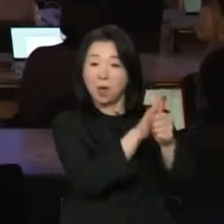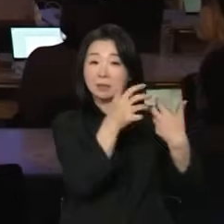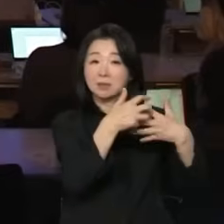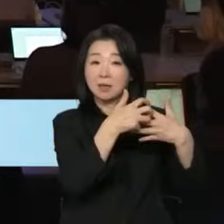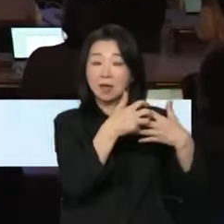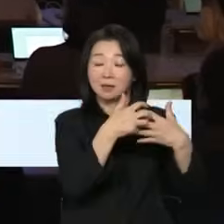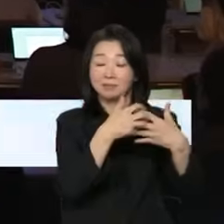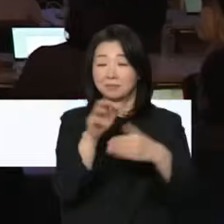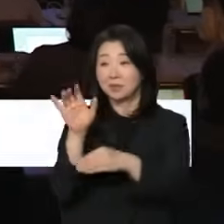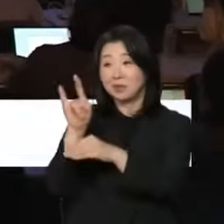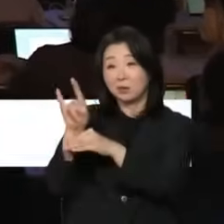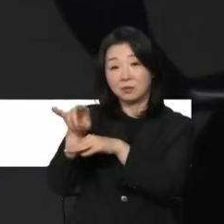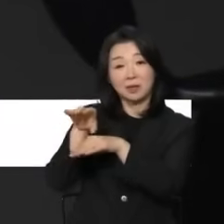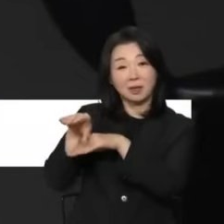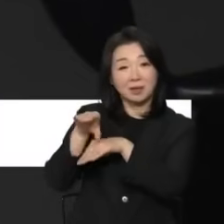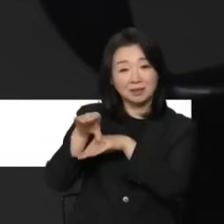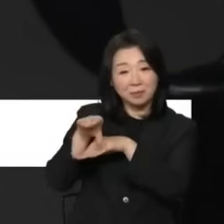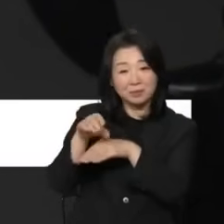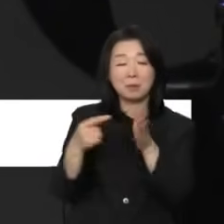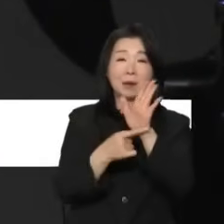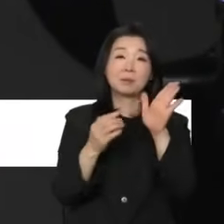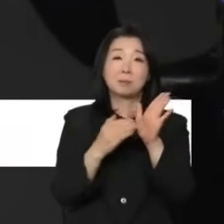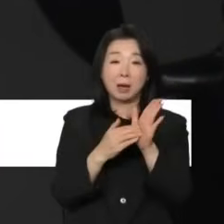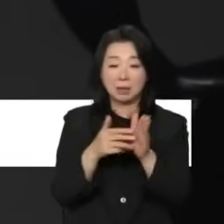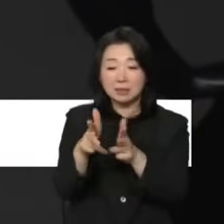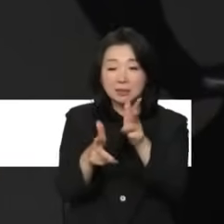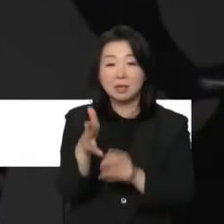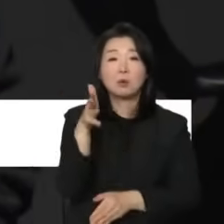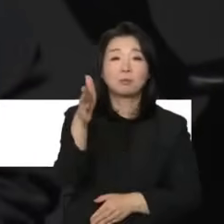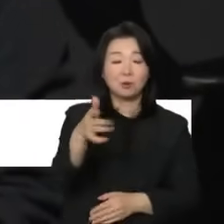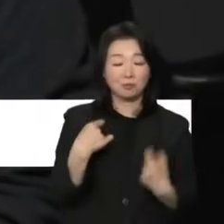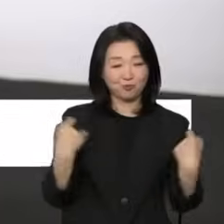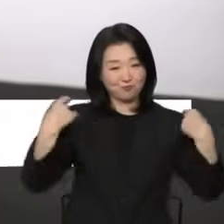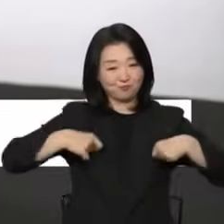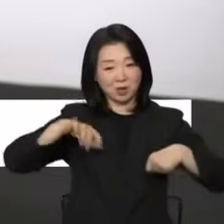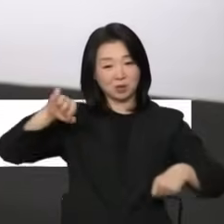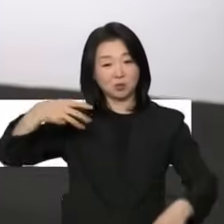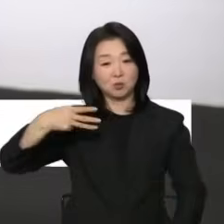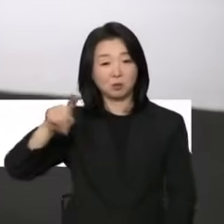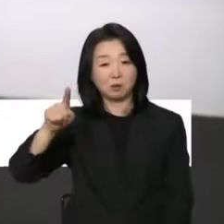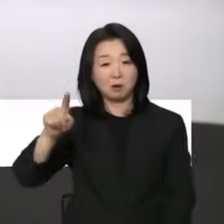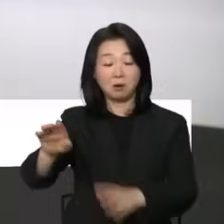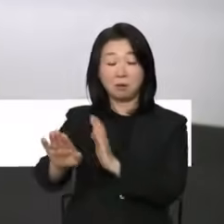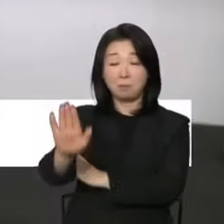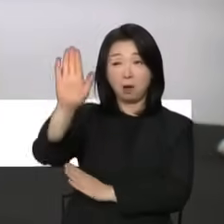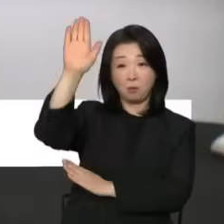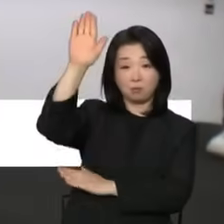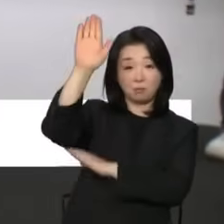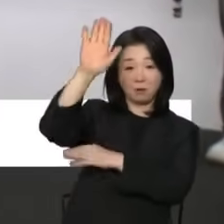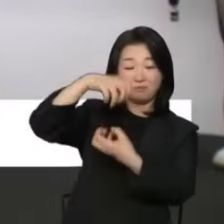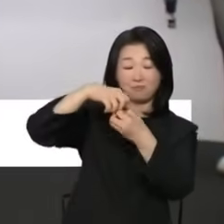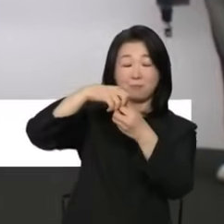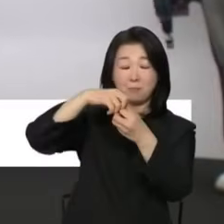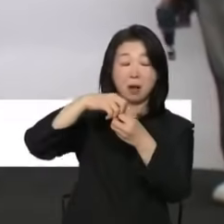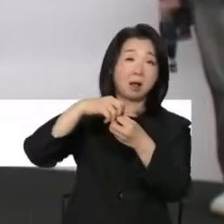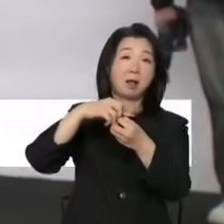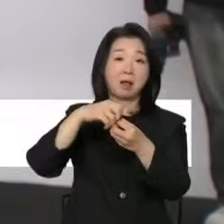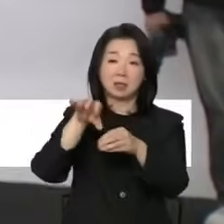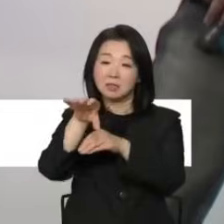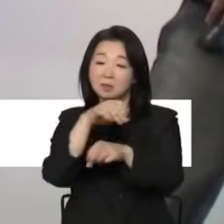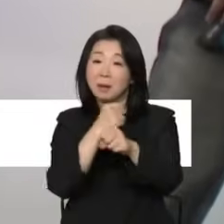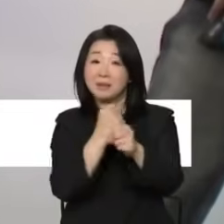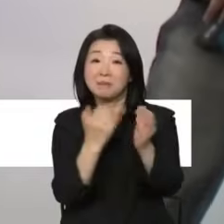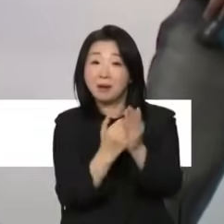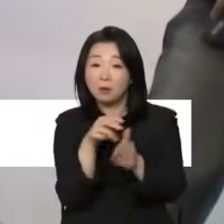현대차 그룹이 공개한 산업용 웨어러블 로봇 엑스블 숄더입니다. 팔을 위로 올려 부품을 조립해야 하는 완성차 제조